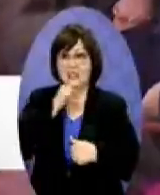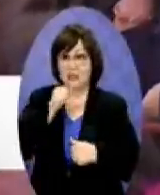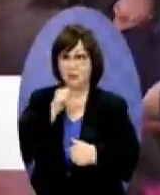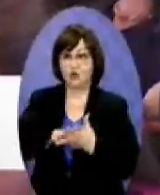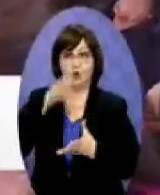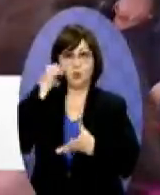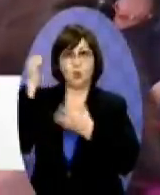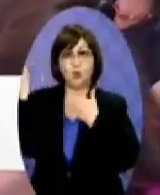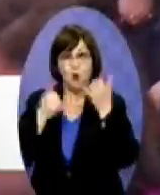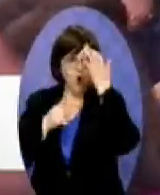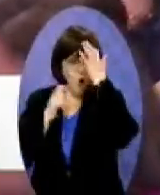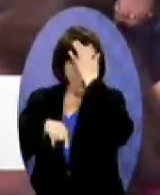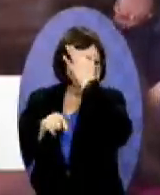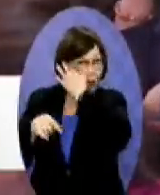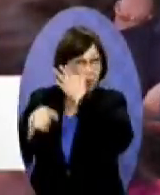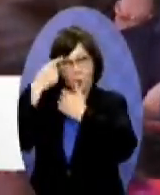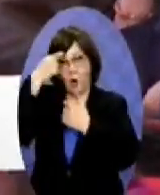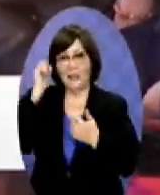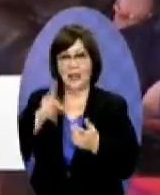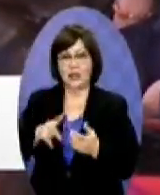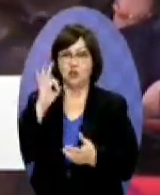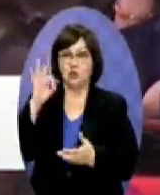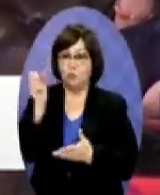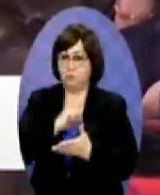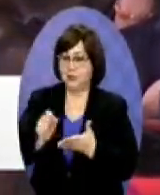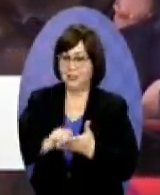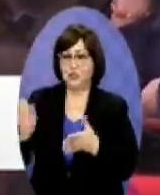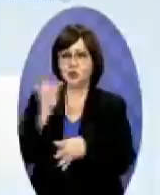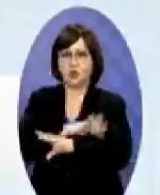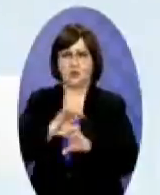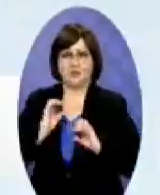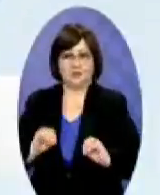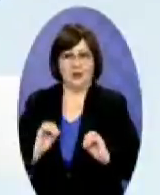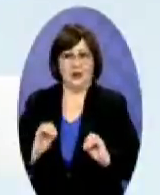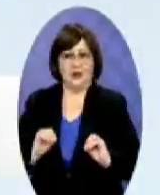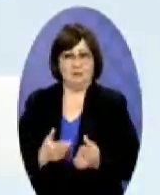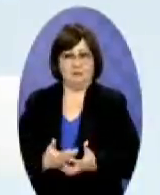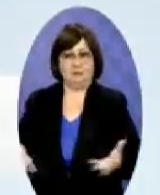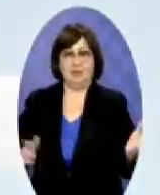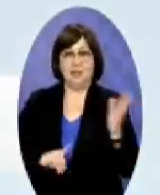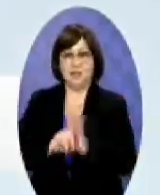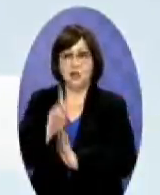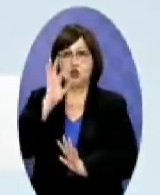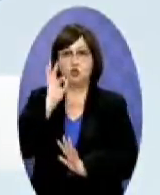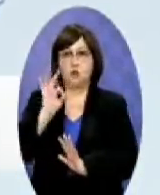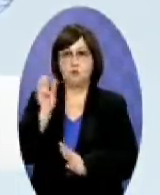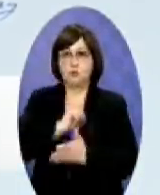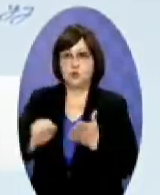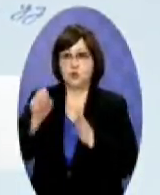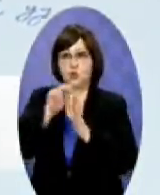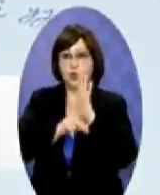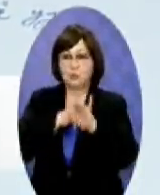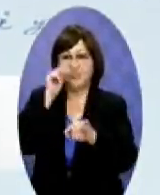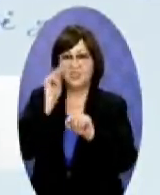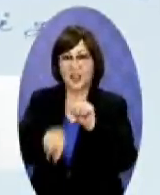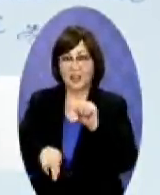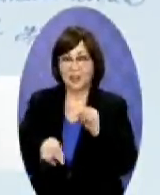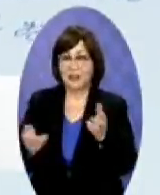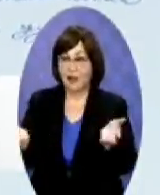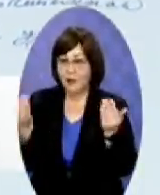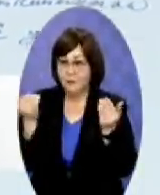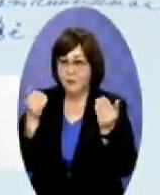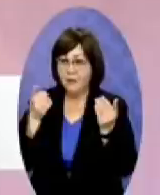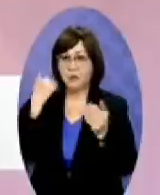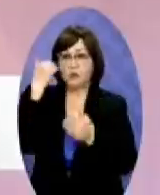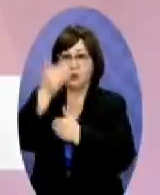өнөөдөр Монгол хэлээ зөв бичих сургалт зохион байгууллаа. Сургалтад ирсэн хүмүүсээс эхний удаа зөв бичгийн дүрмийг шалгалт авч дараа нь түүнийгэ дүгнэж ярилцсан